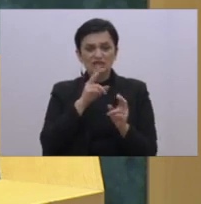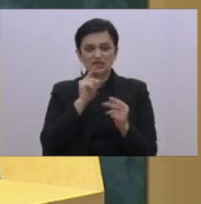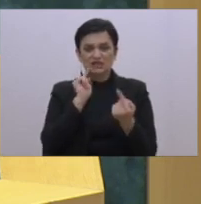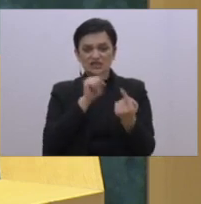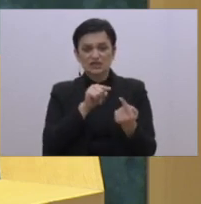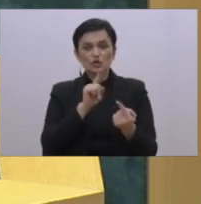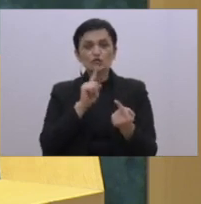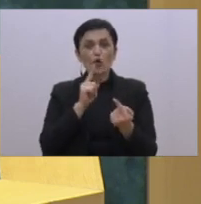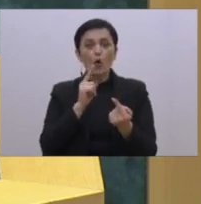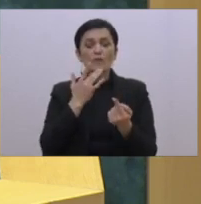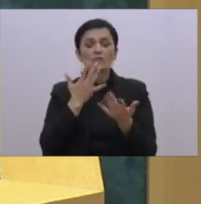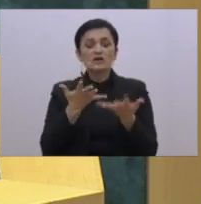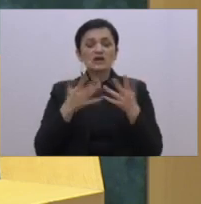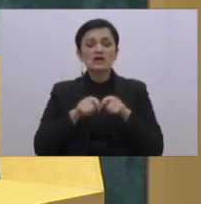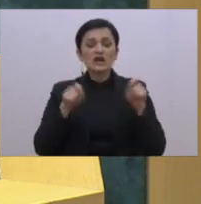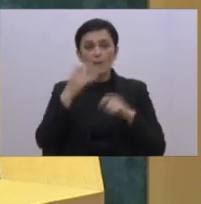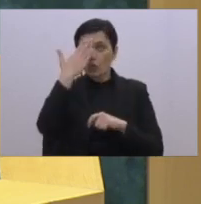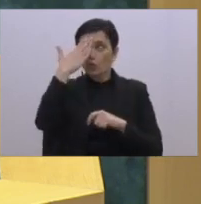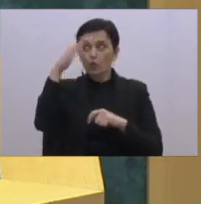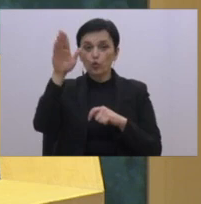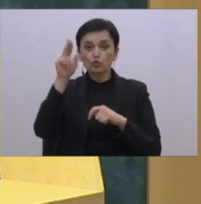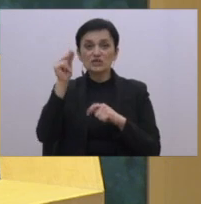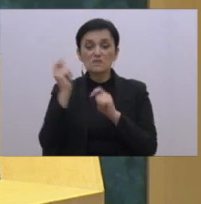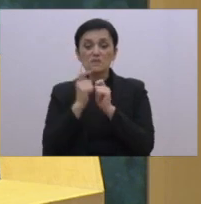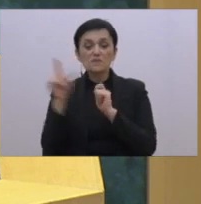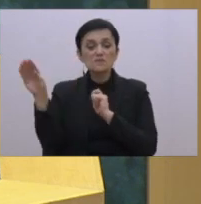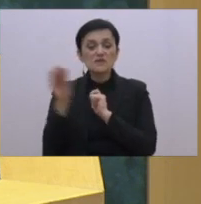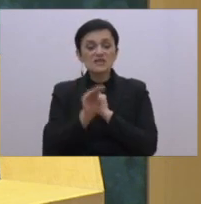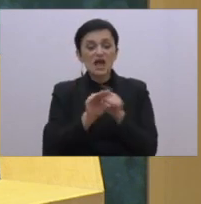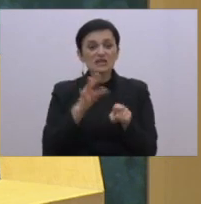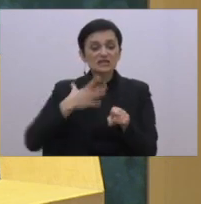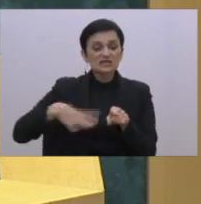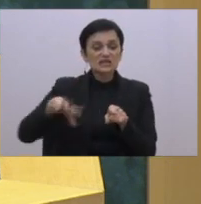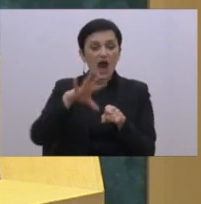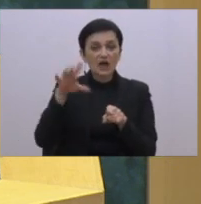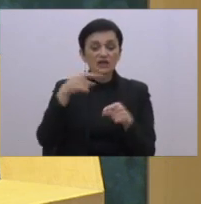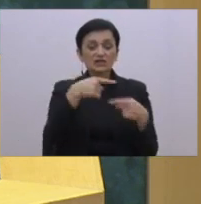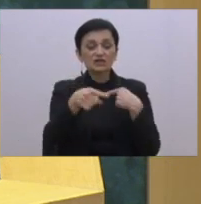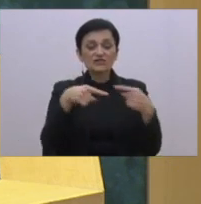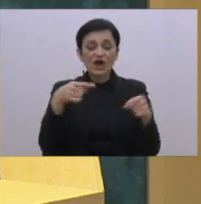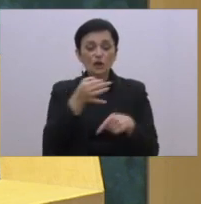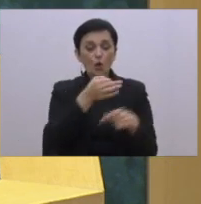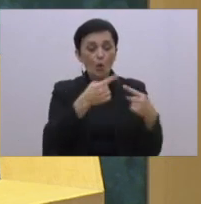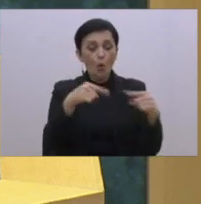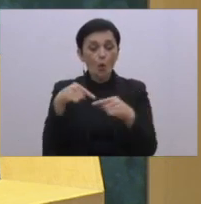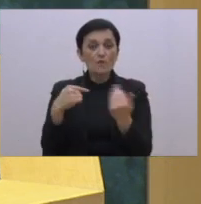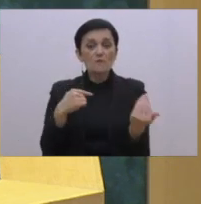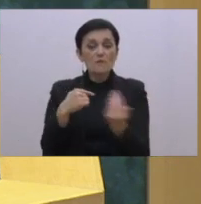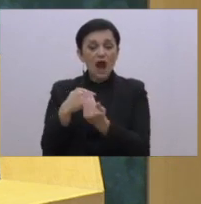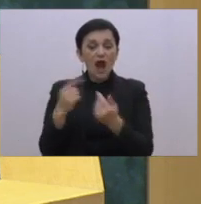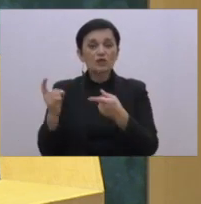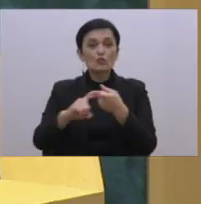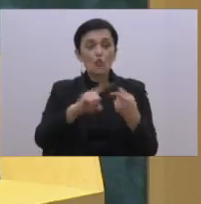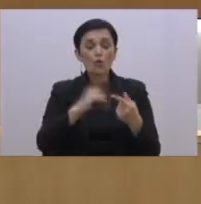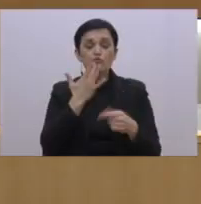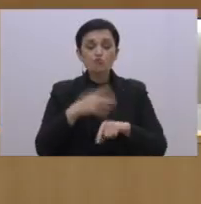რომ გამჭვირვალე გაგოხადა უცხოეთიდან შემოსული ფინანსები საქართველოში, რომელიც სხვადასხვა ორგანიზაციას და მათ მოკავშირე პოლიტიკურ